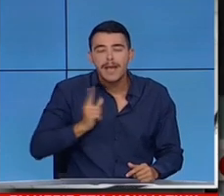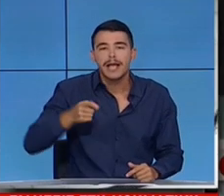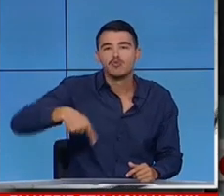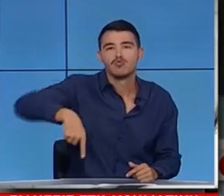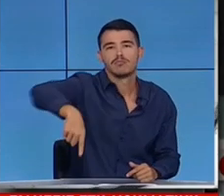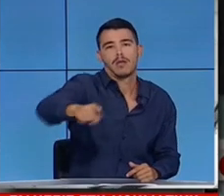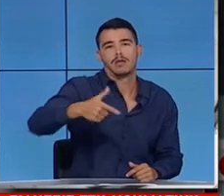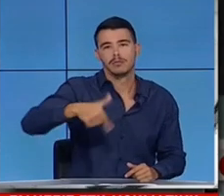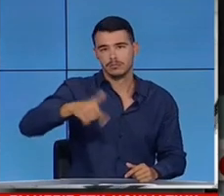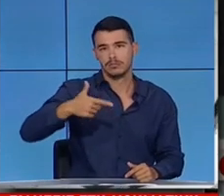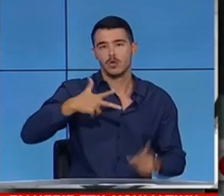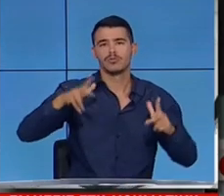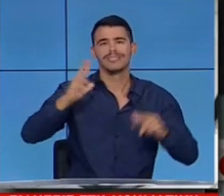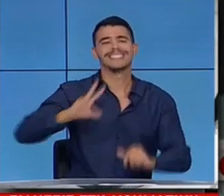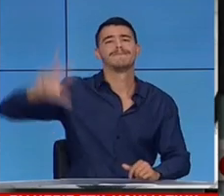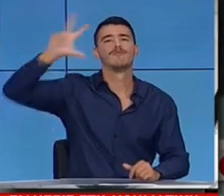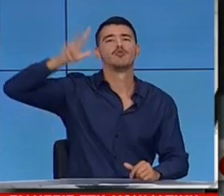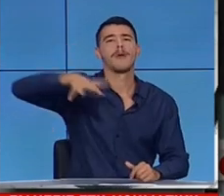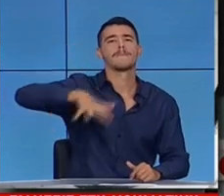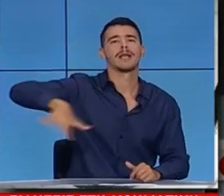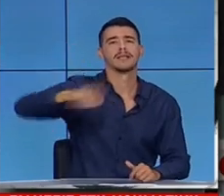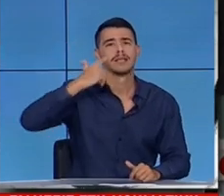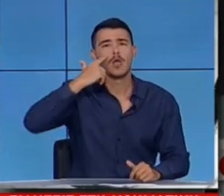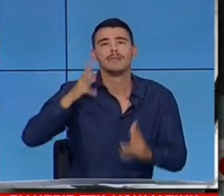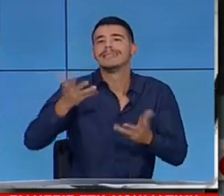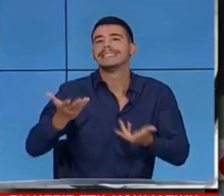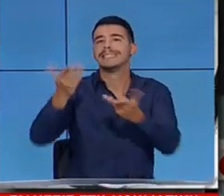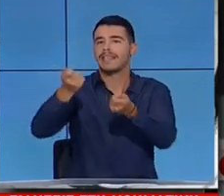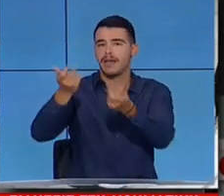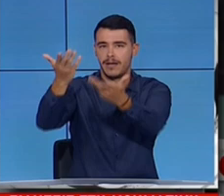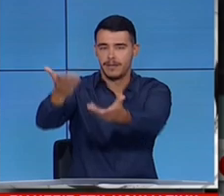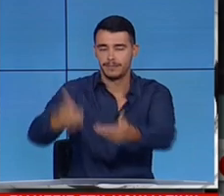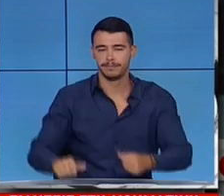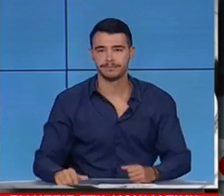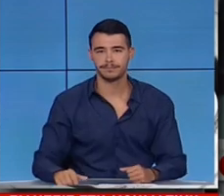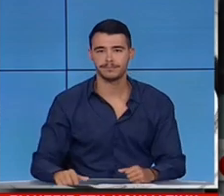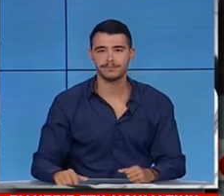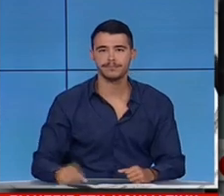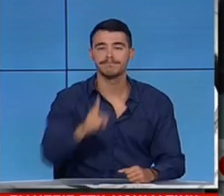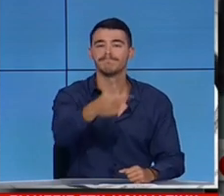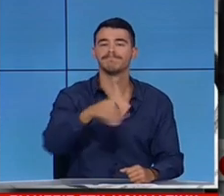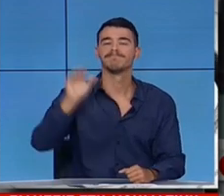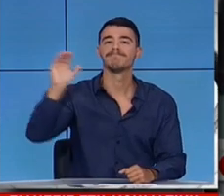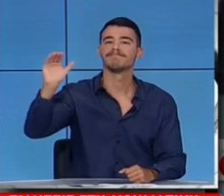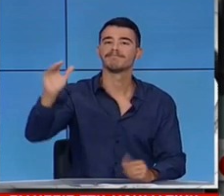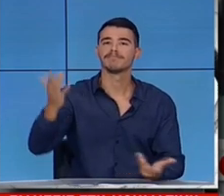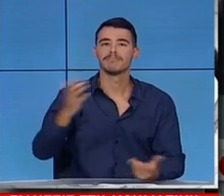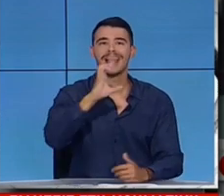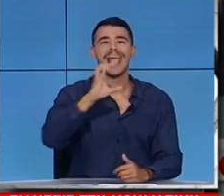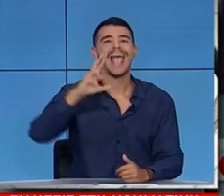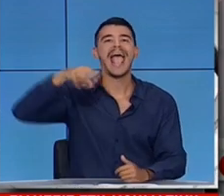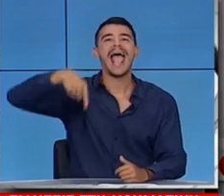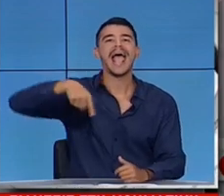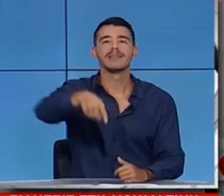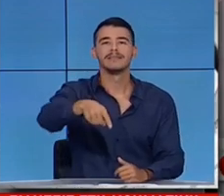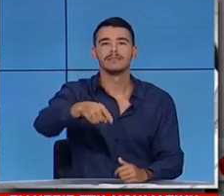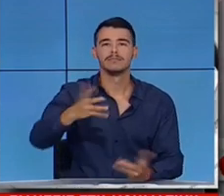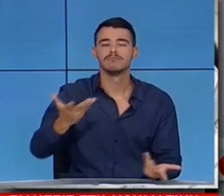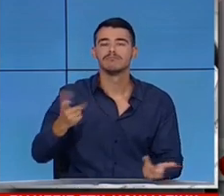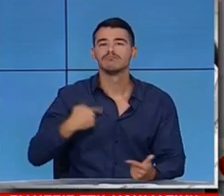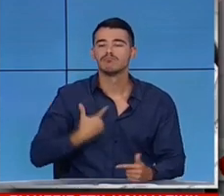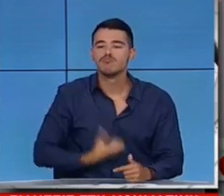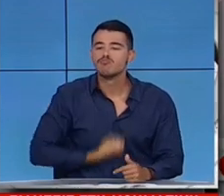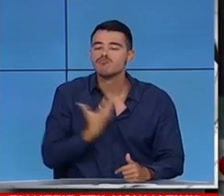Με την ευκαιρία αυτή ήθελα να σας ρωτήσω και για εμάς, για την ΕΡΤ. Θα ήθελα να μου πείτε πώς βλέπετε να κινείται η